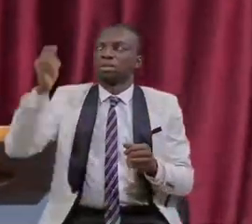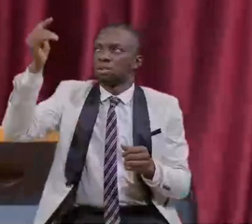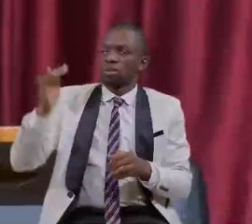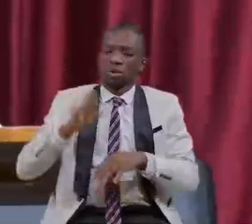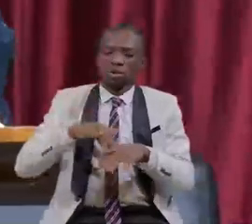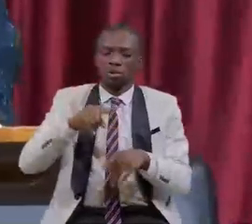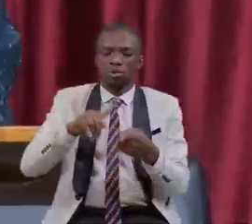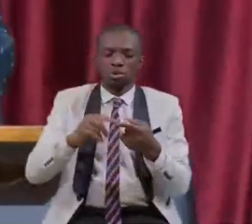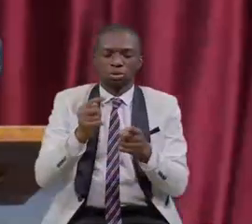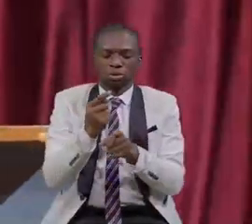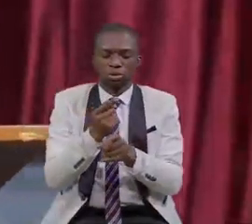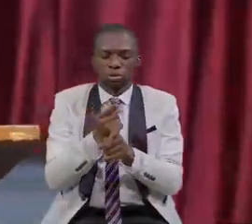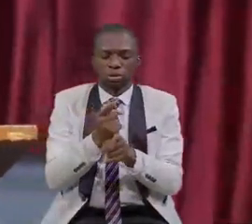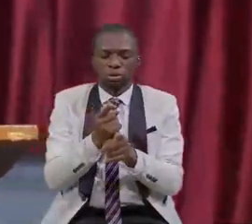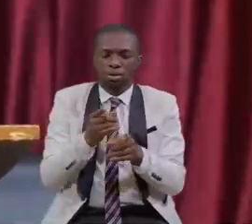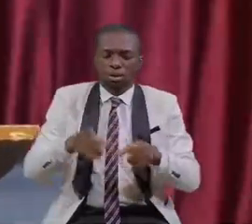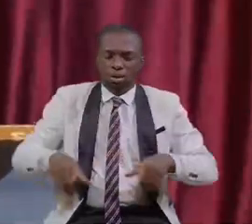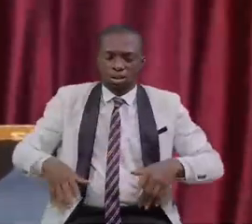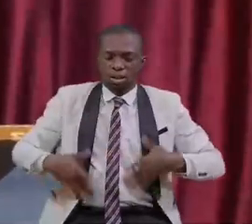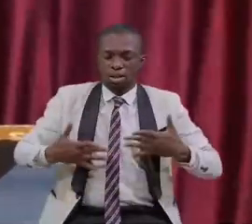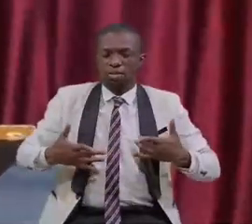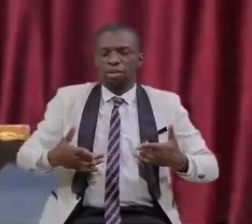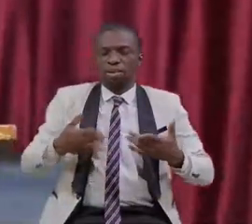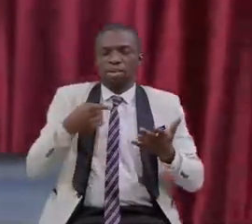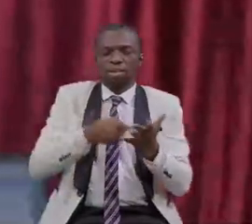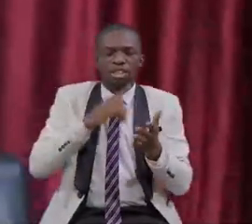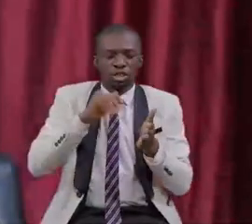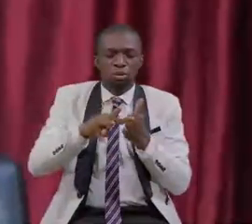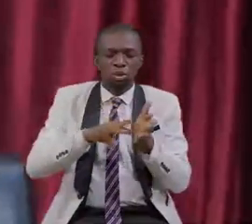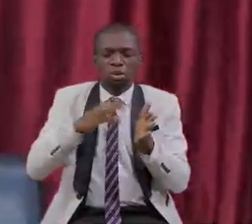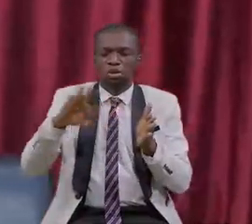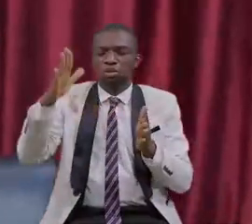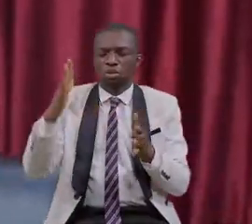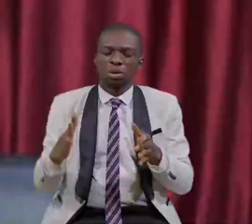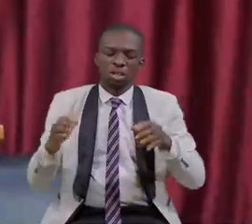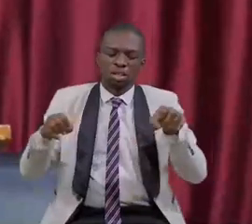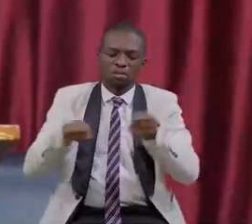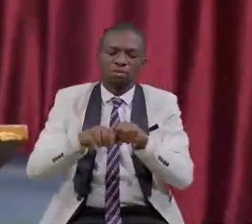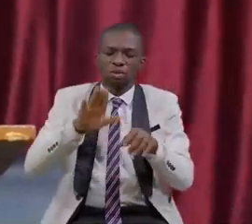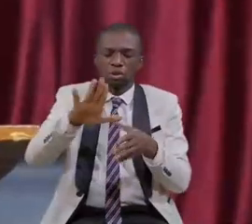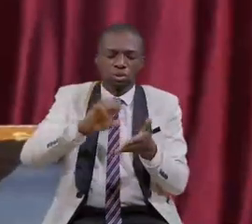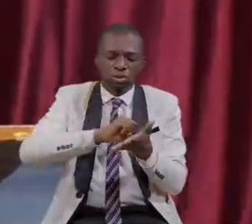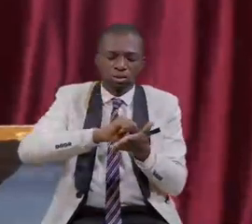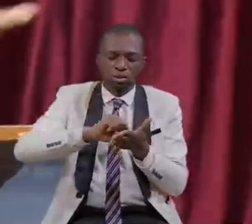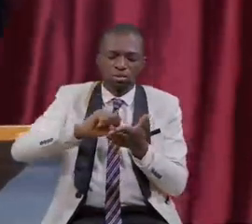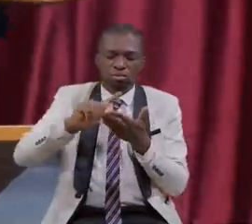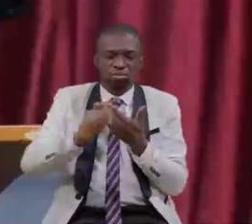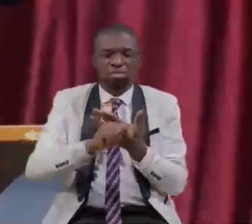Voici la volonté de Dieu, même votre sanctification. Il ne faut pas que je vais y penser.